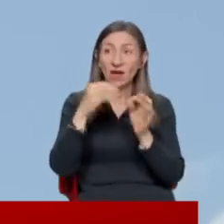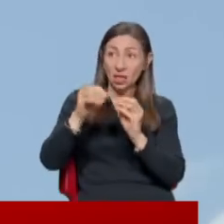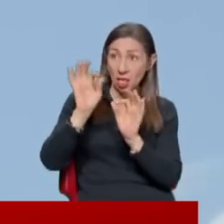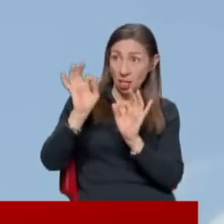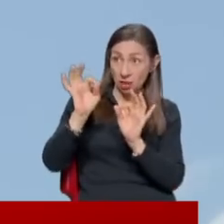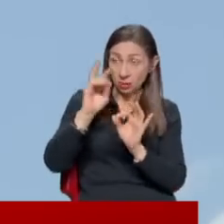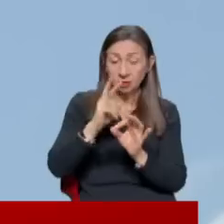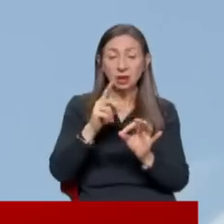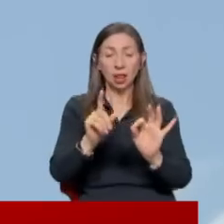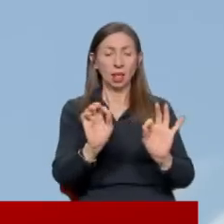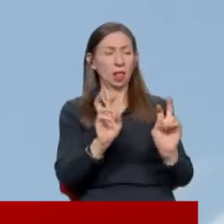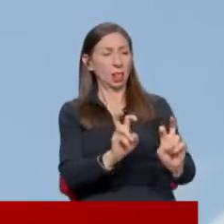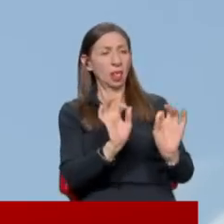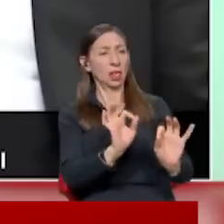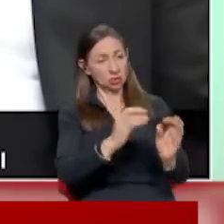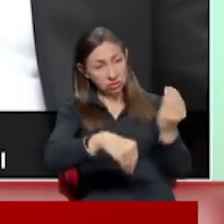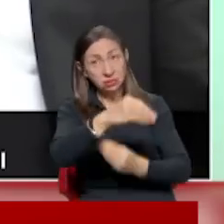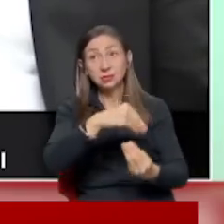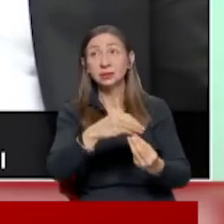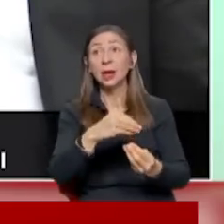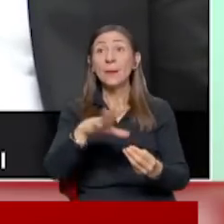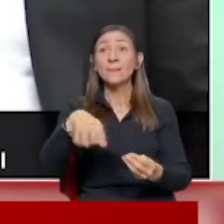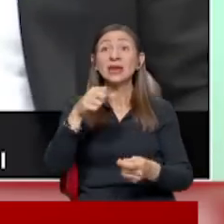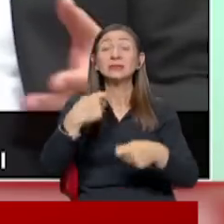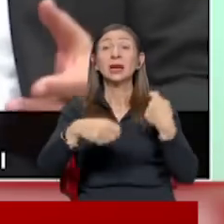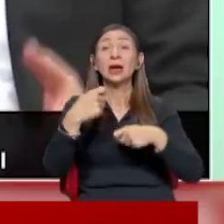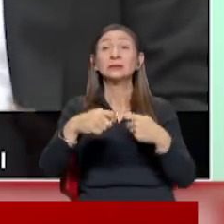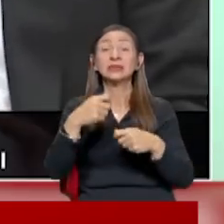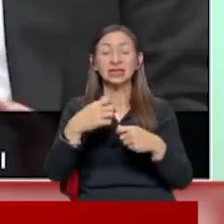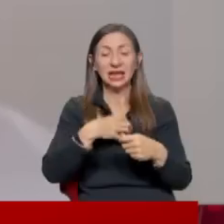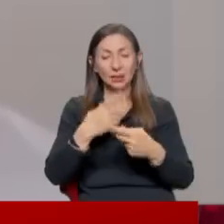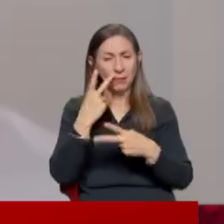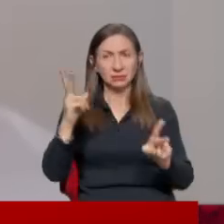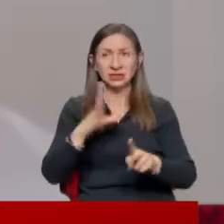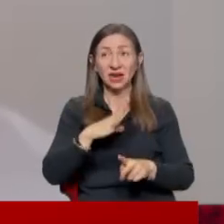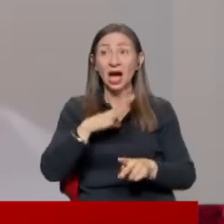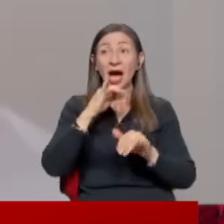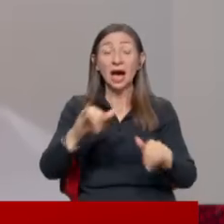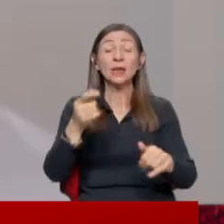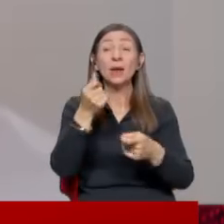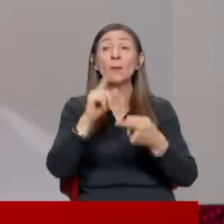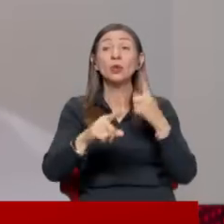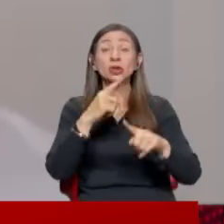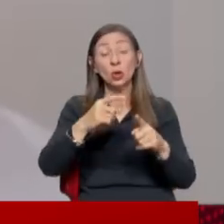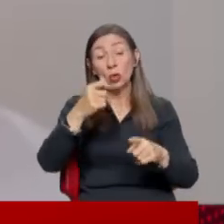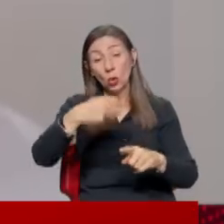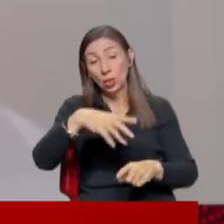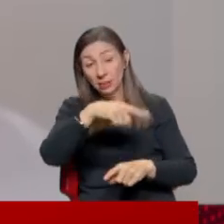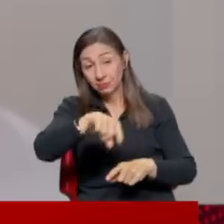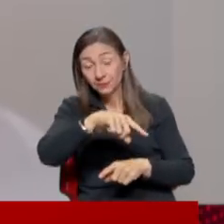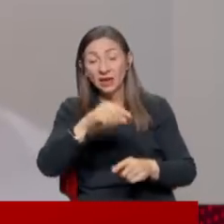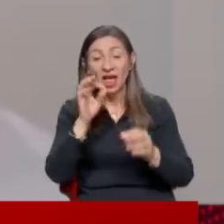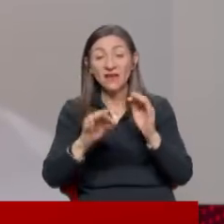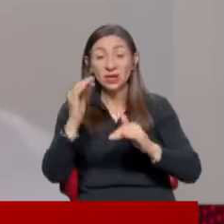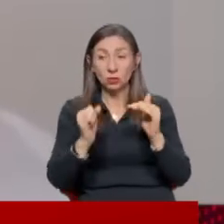gibi yerlerinde durup duruyorlar. Burada Merkez Bankası'nın araç bağımsızlığı var. Aynı para politikası kurulu üyeleri